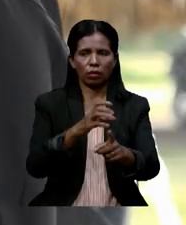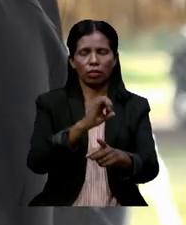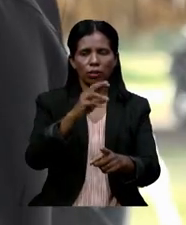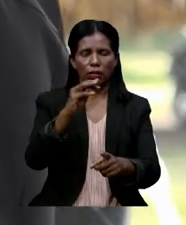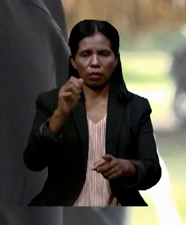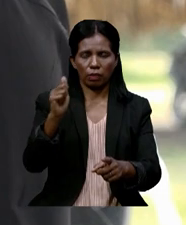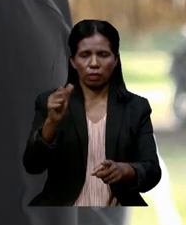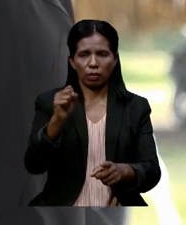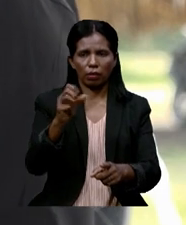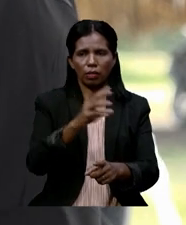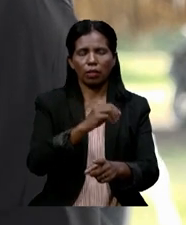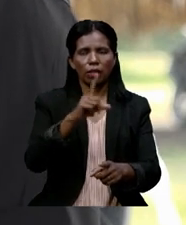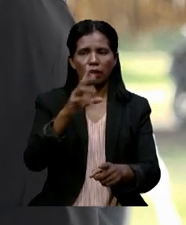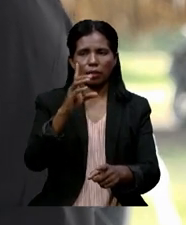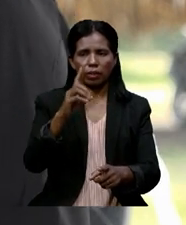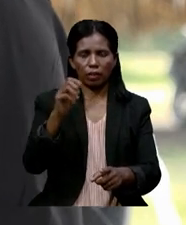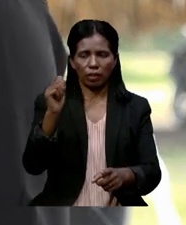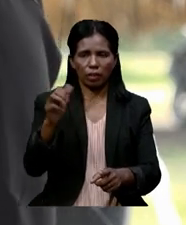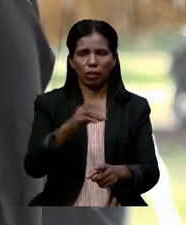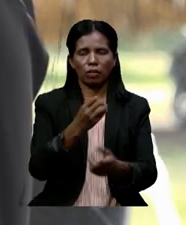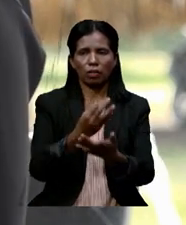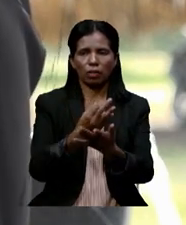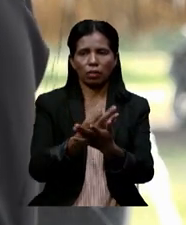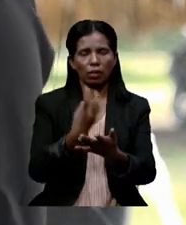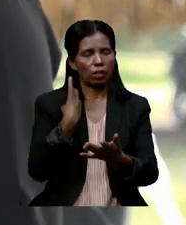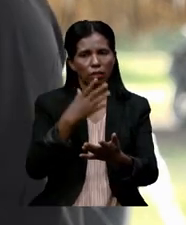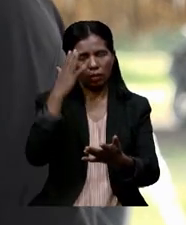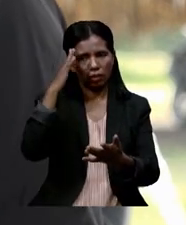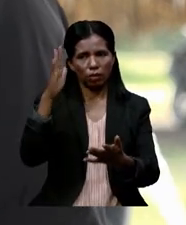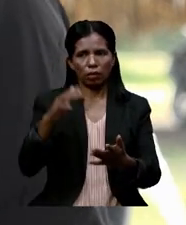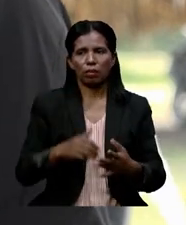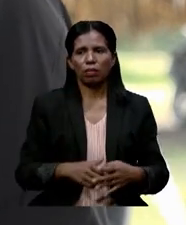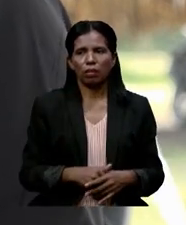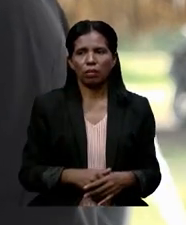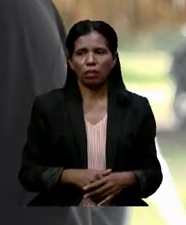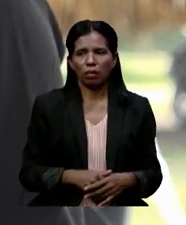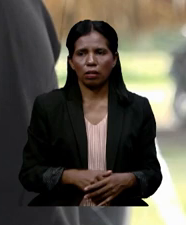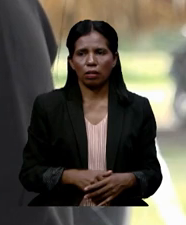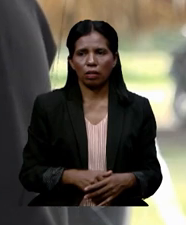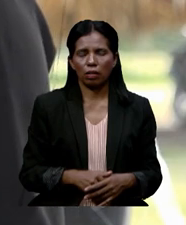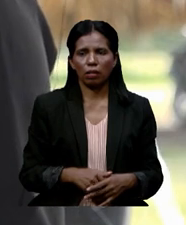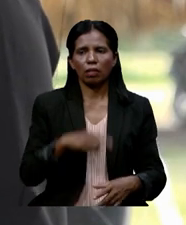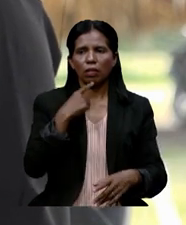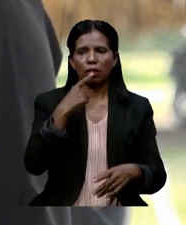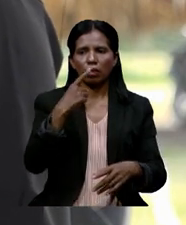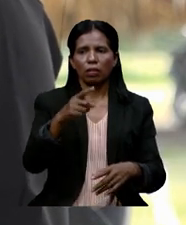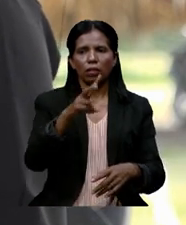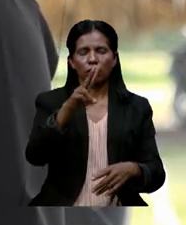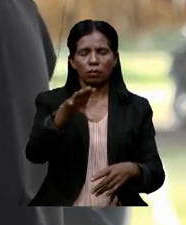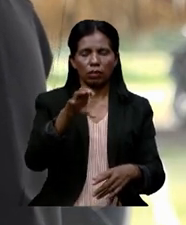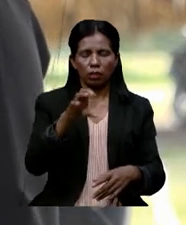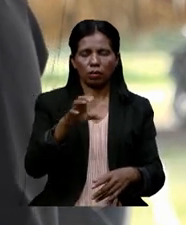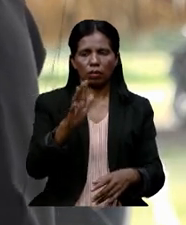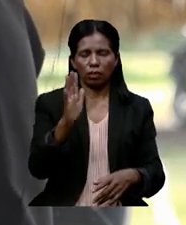Sandobe, Unipessoal LDA, Rony Neosang, aula tena leo português ao tau, mas o Indonésia macriam kata